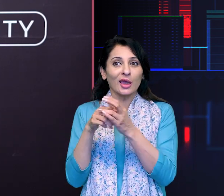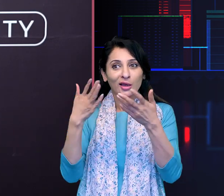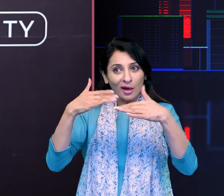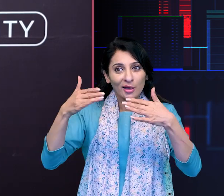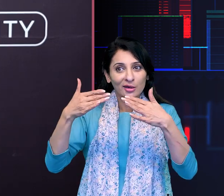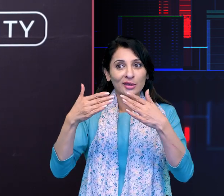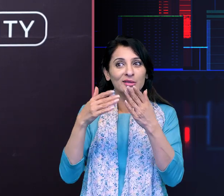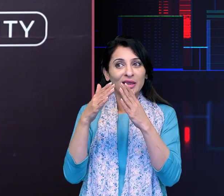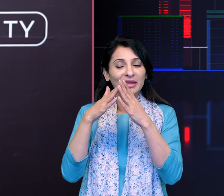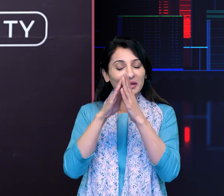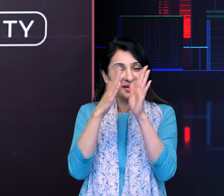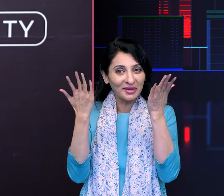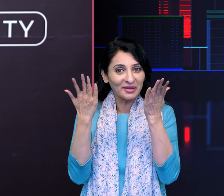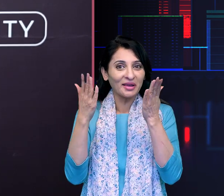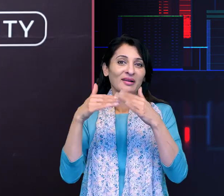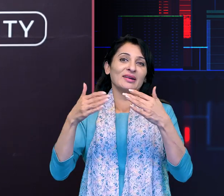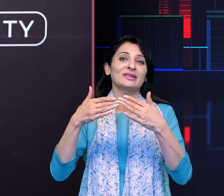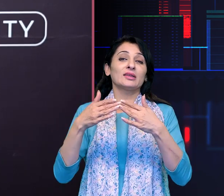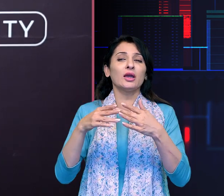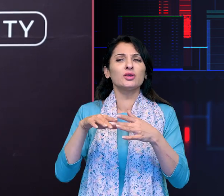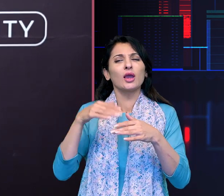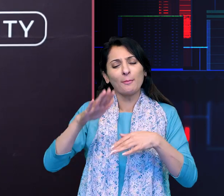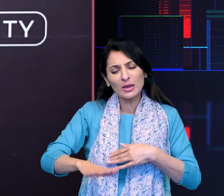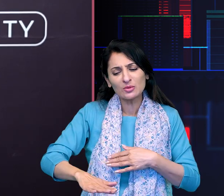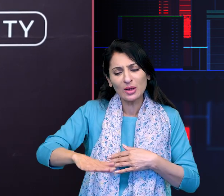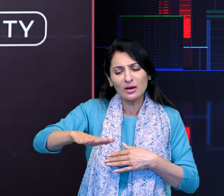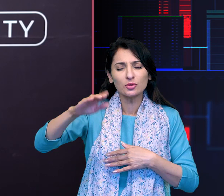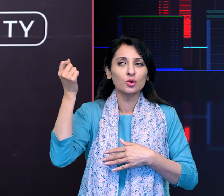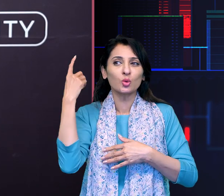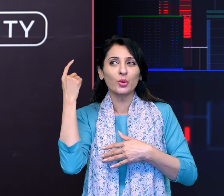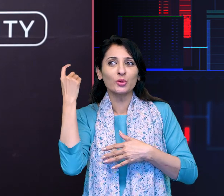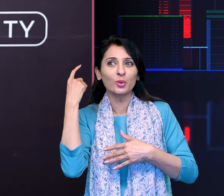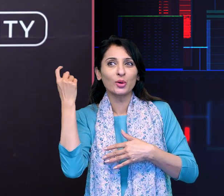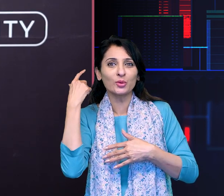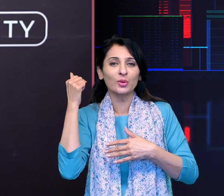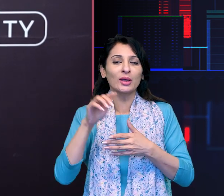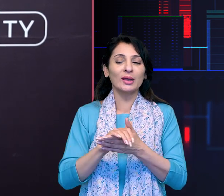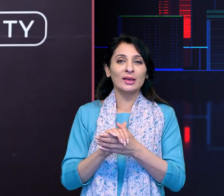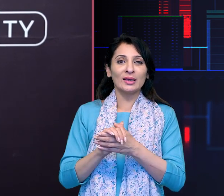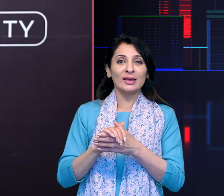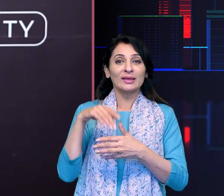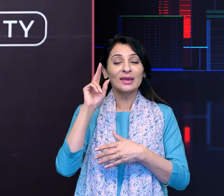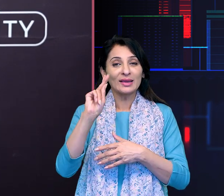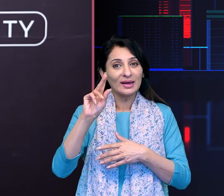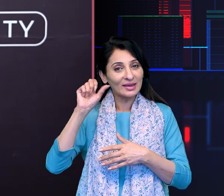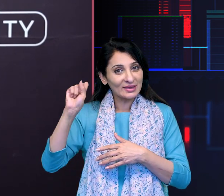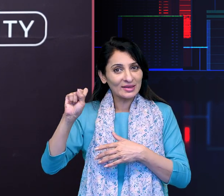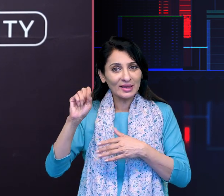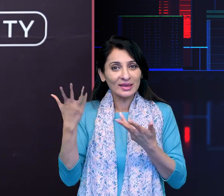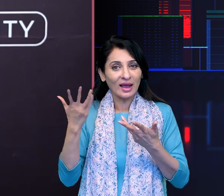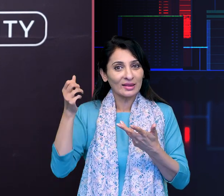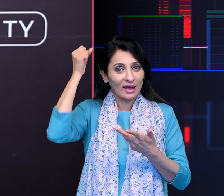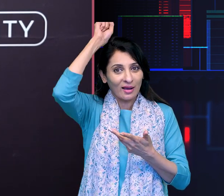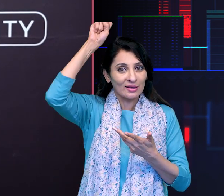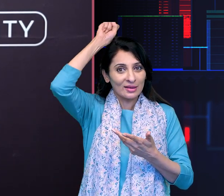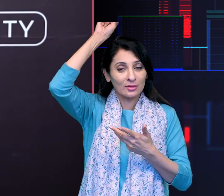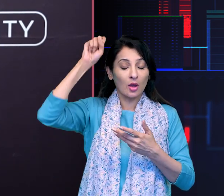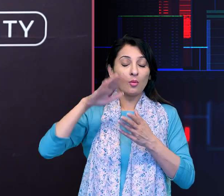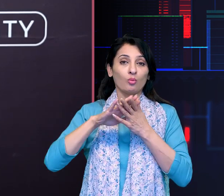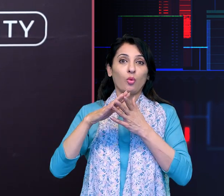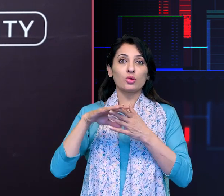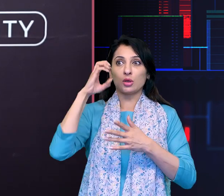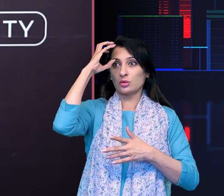खड़कत है खड़क सिंह तो इट्स रियल मतलब ये एक सच्ची बात है शायद आपने पहले ना सुना हो की खड़क सिंह एक बहुत ज्यादा